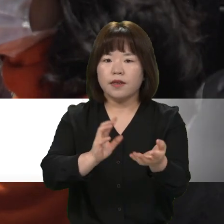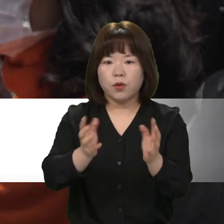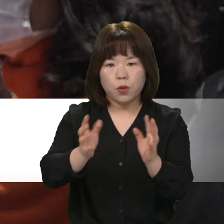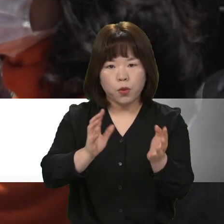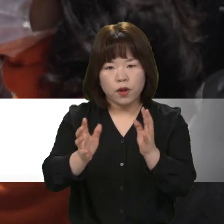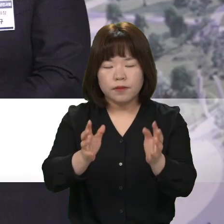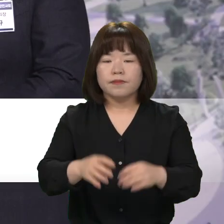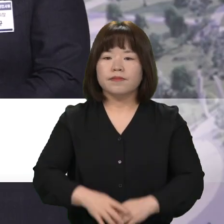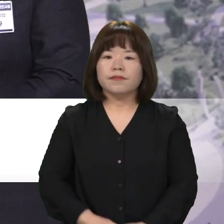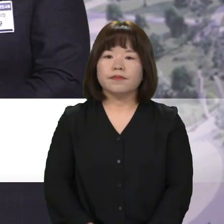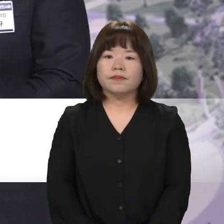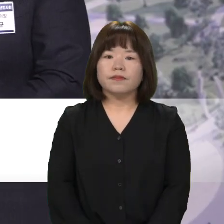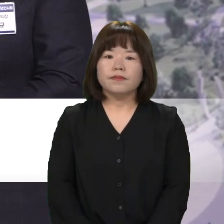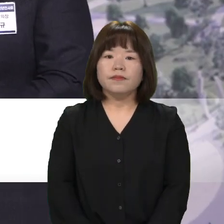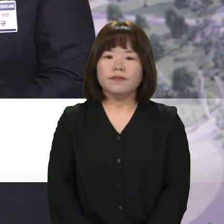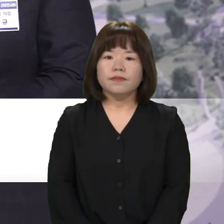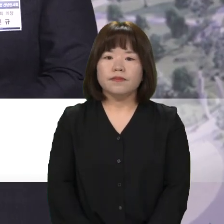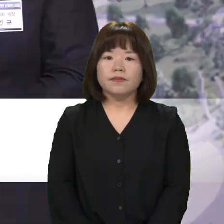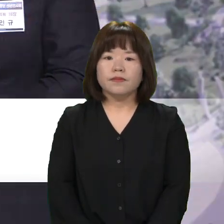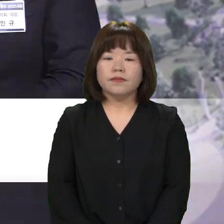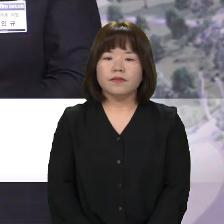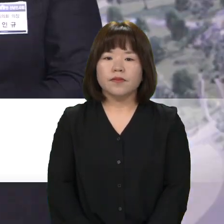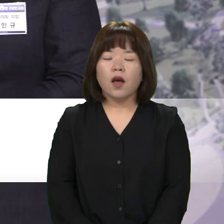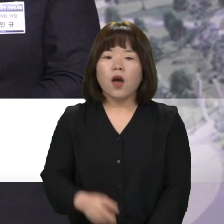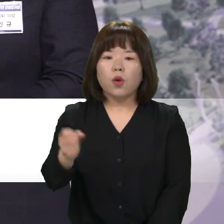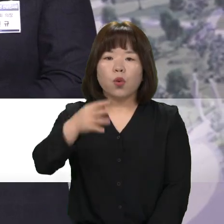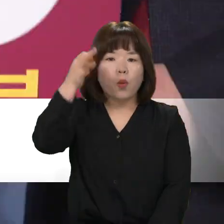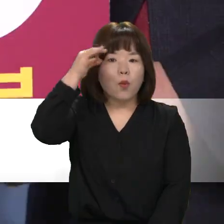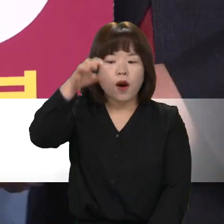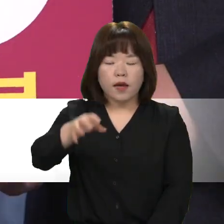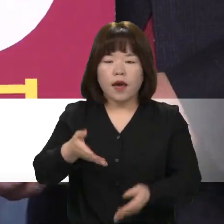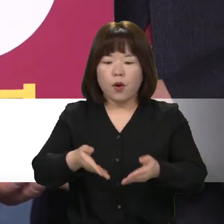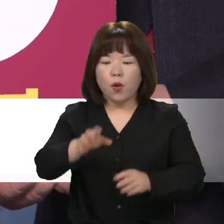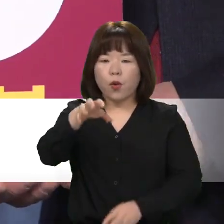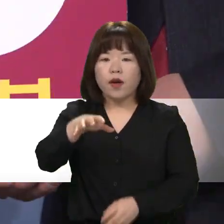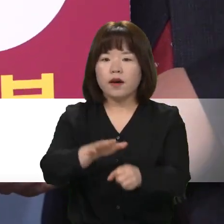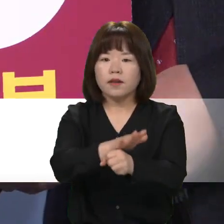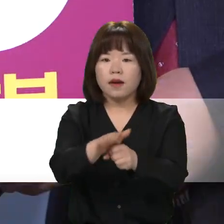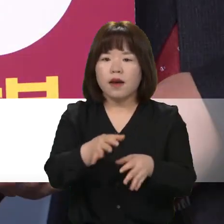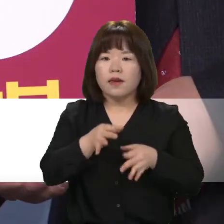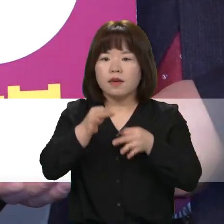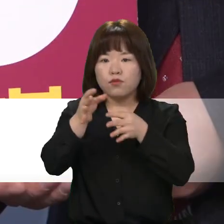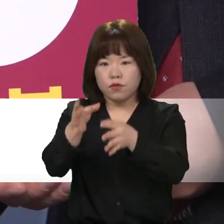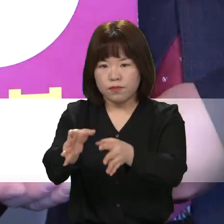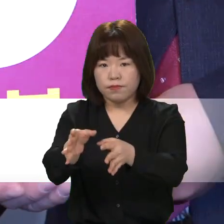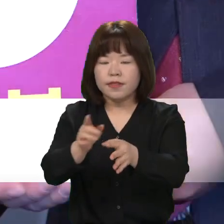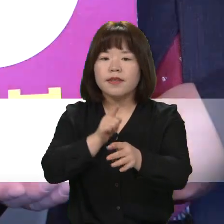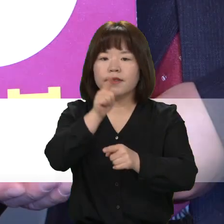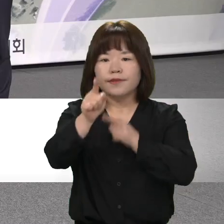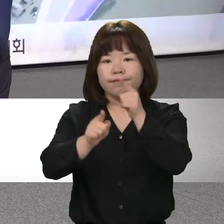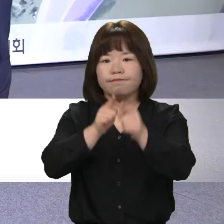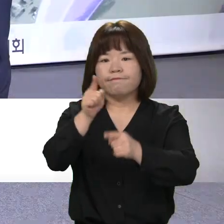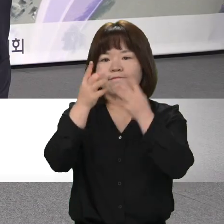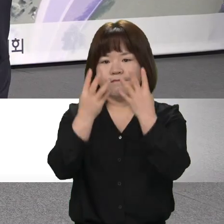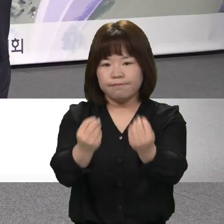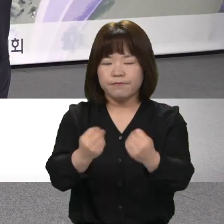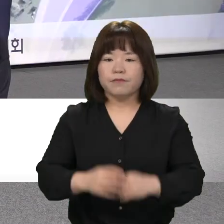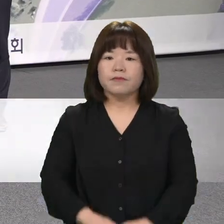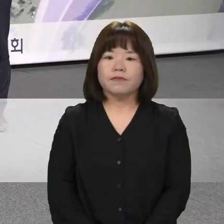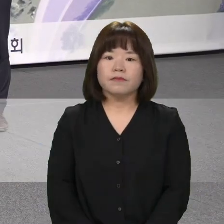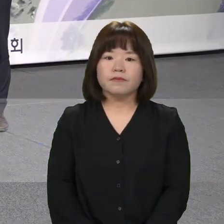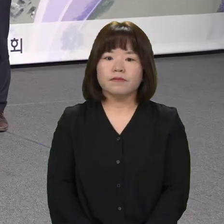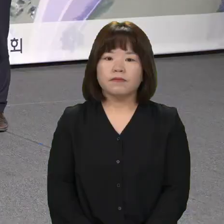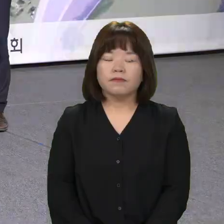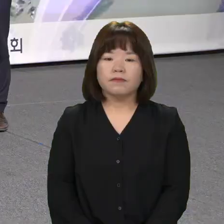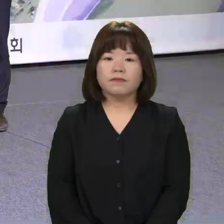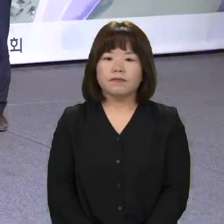대해 소통하는 등 뜻깊은 시간을 보냈습니다 또 이날 포항의 고향 사랑 기부금을 기부하겠다는 추량인들이 주를